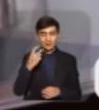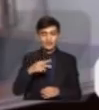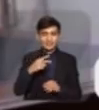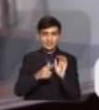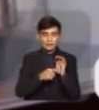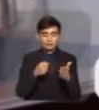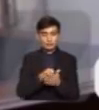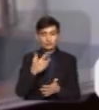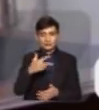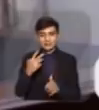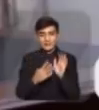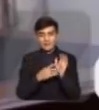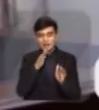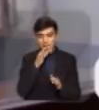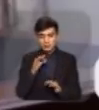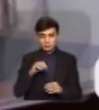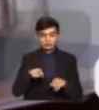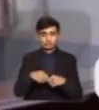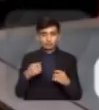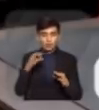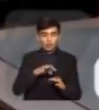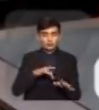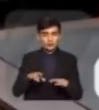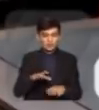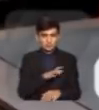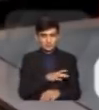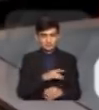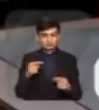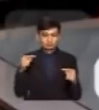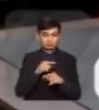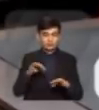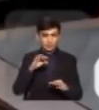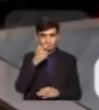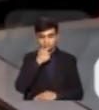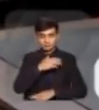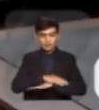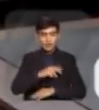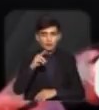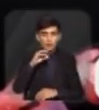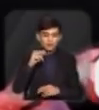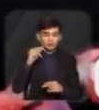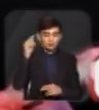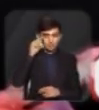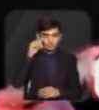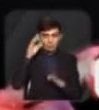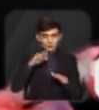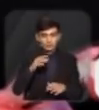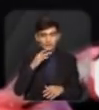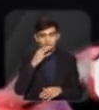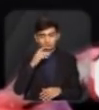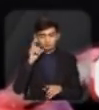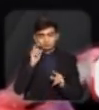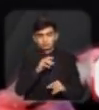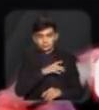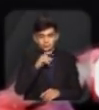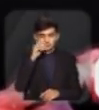27 до 39 лет совершили действия, несовместимые с морально-нравственным кодексом обучающихся и госслужащих.